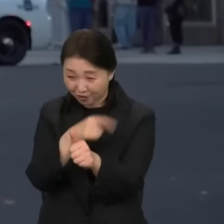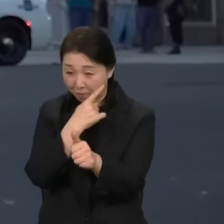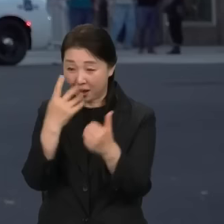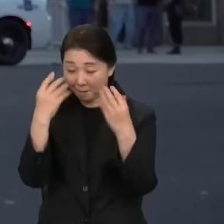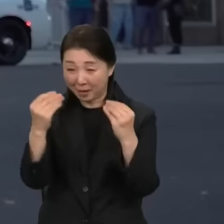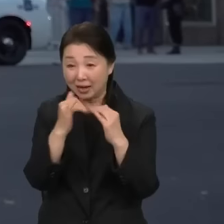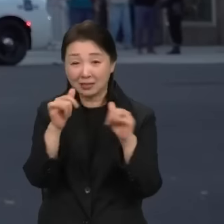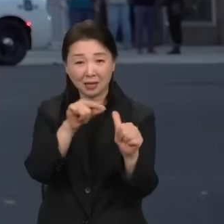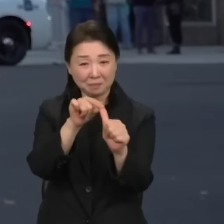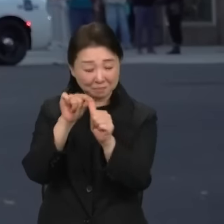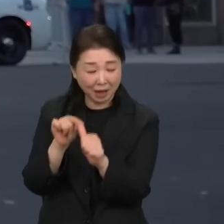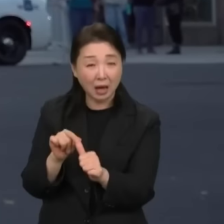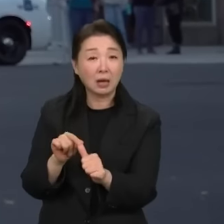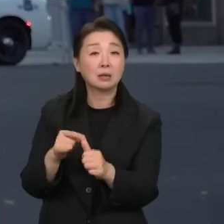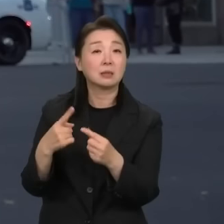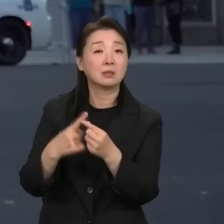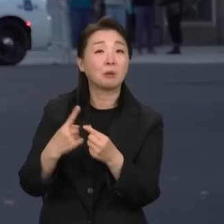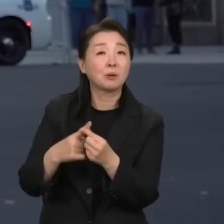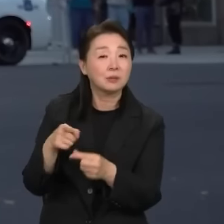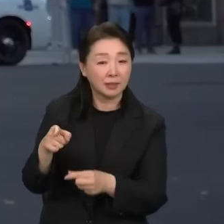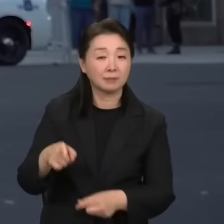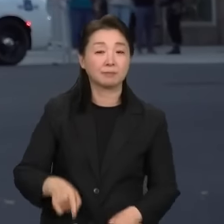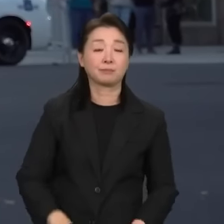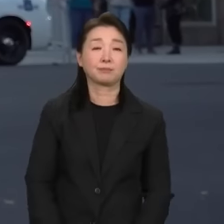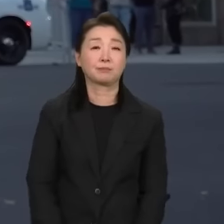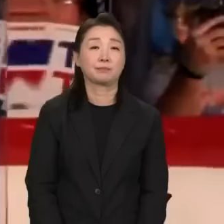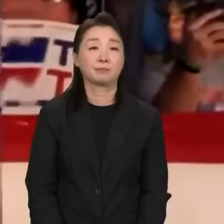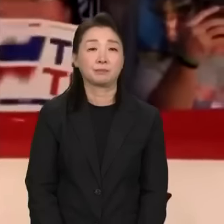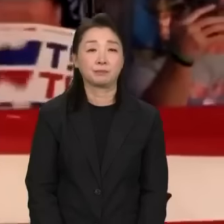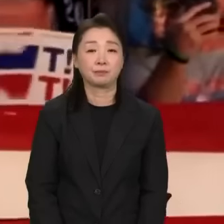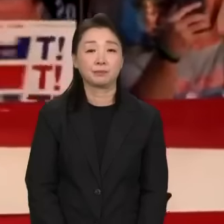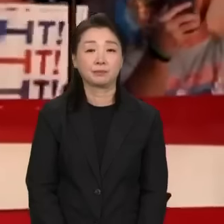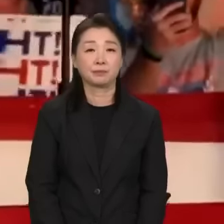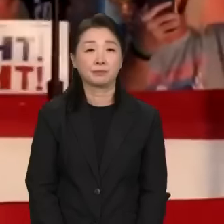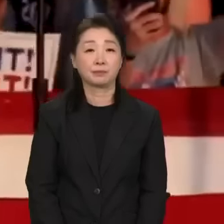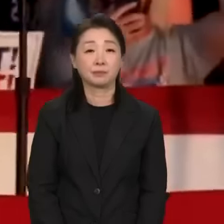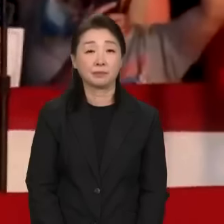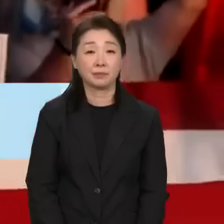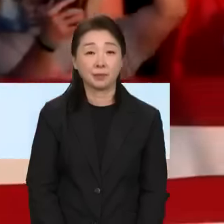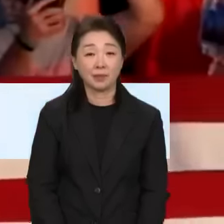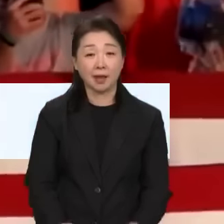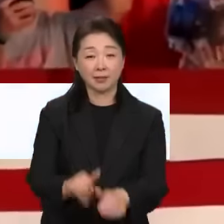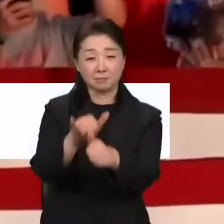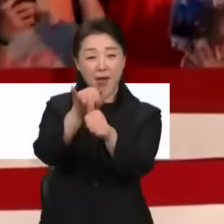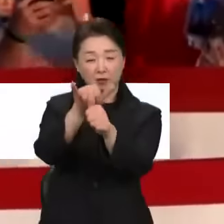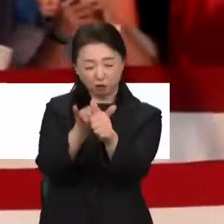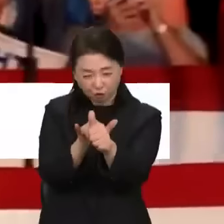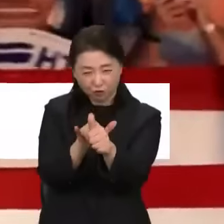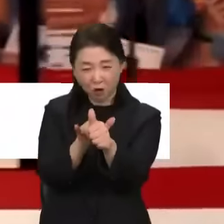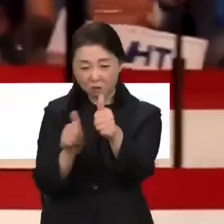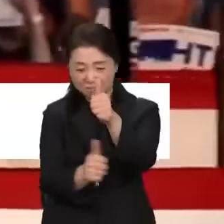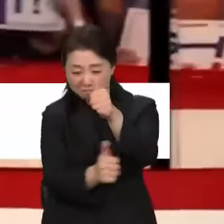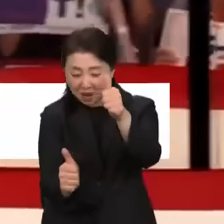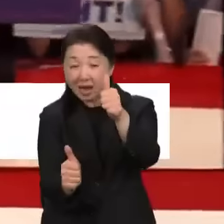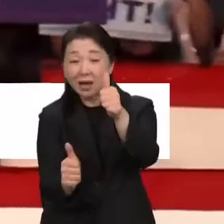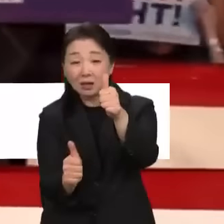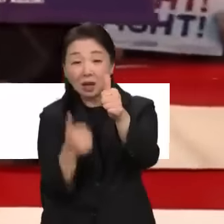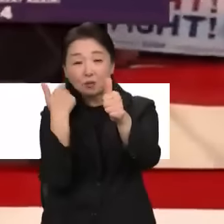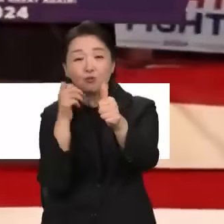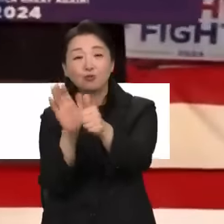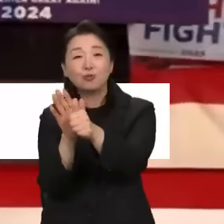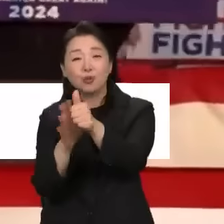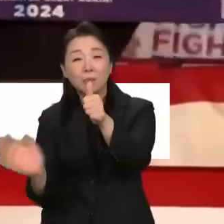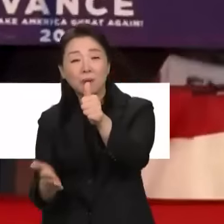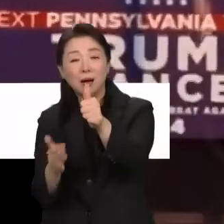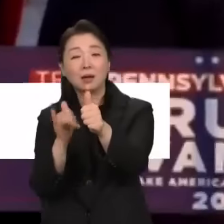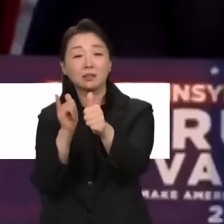발탁의 영순위 적임을 분명히 하고 있습니다 그런데 충성 내각 구성 이면에 막후 조력자가